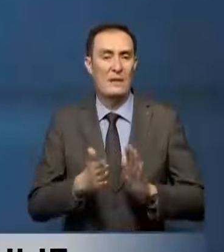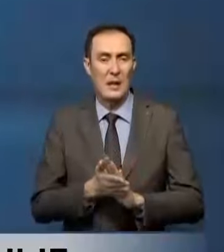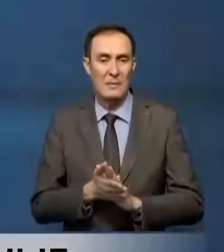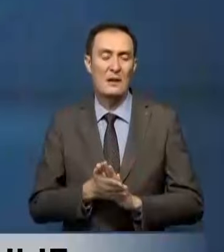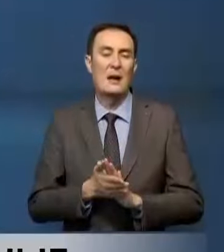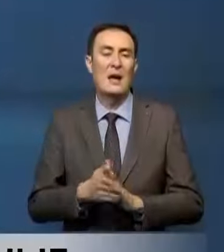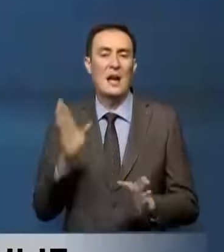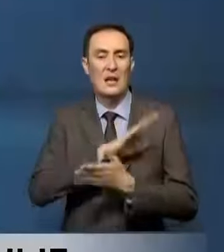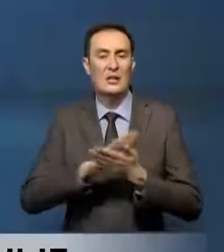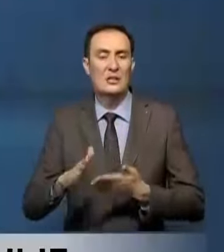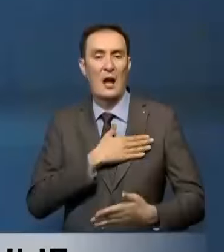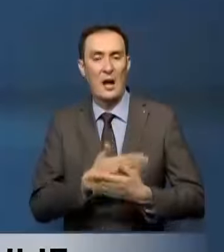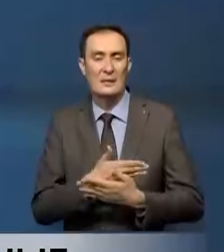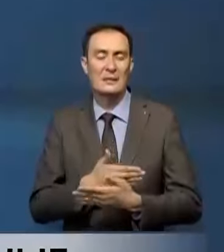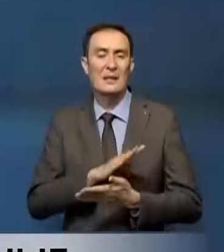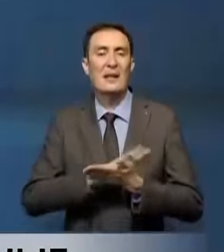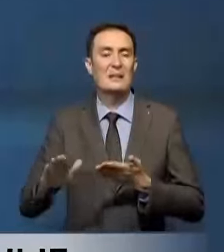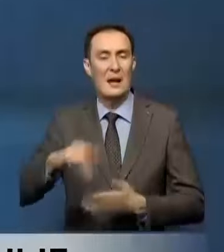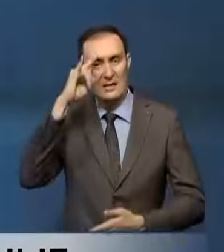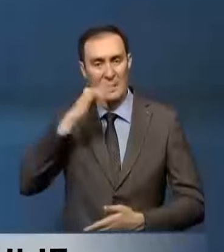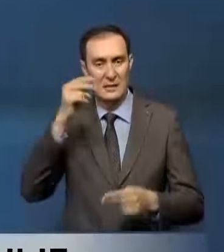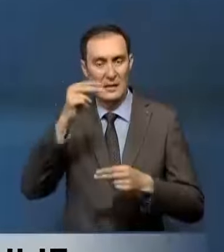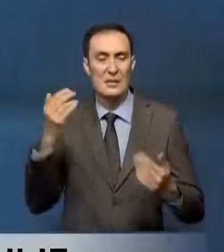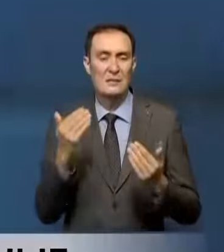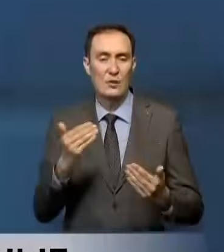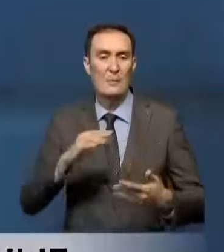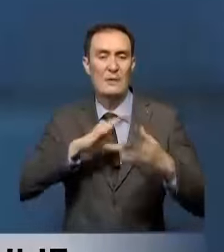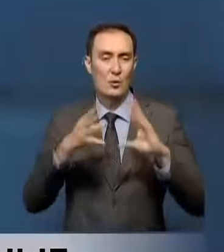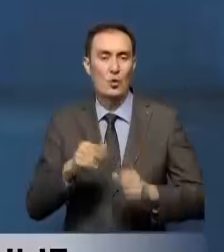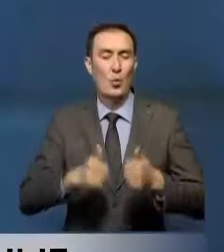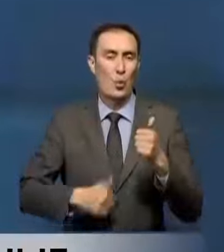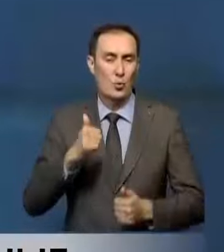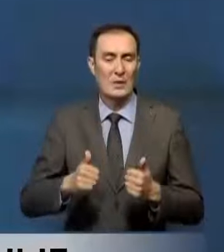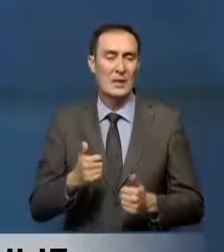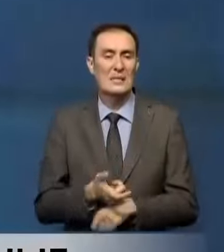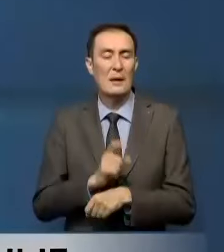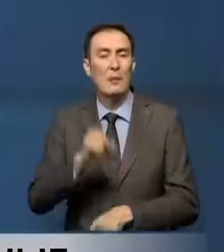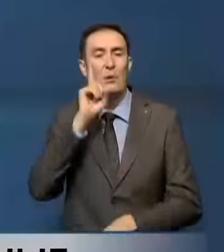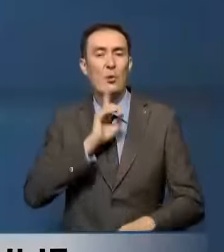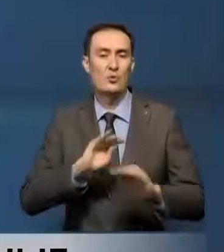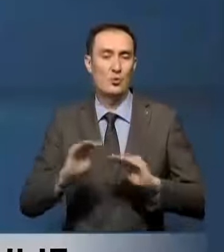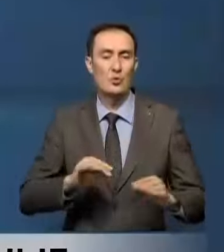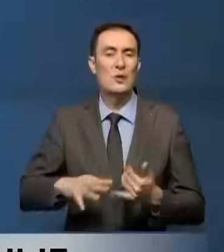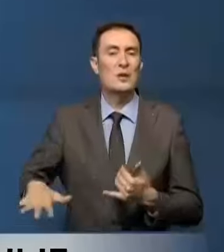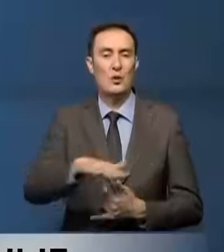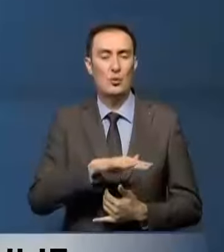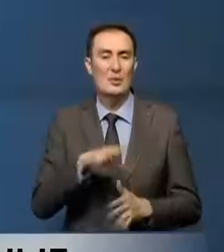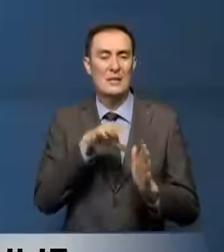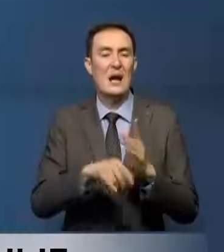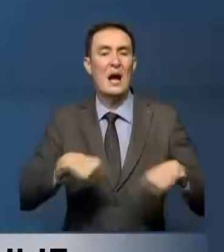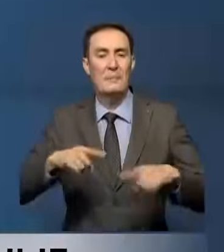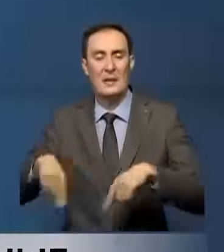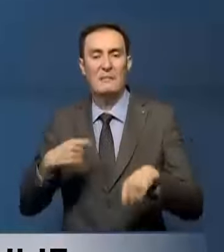рамках общенациональной экологической акции «Таза Казахстан». И сегодня же подвели итоги конкурса на самую благоустроенную территорию среди